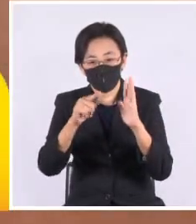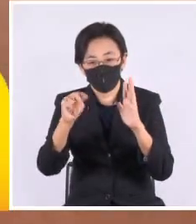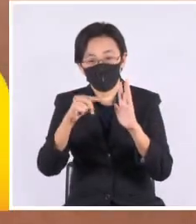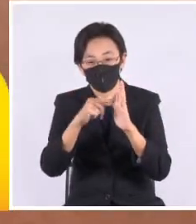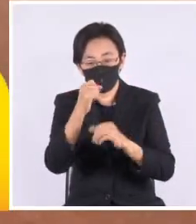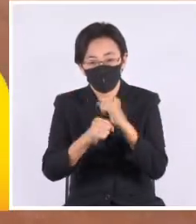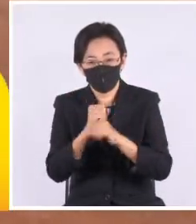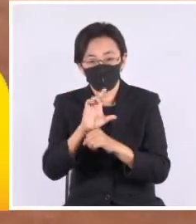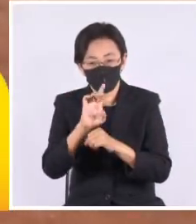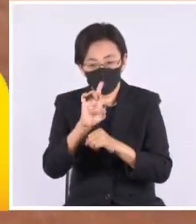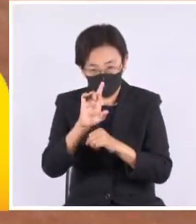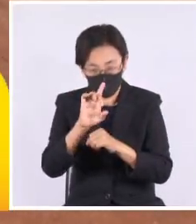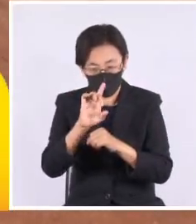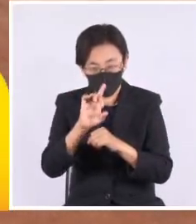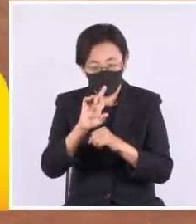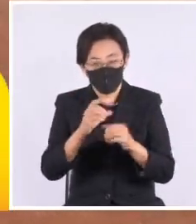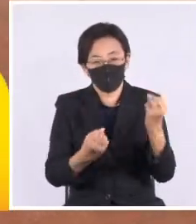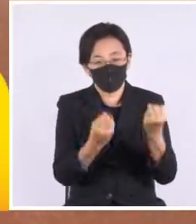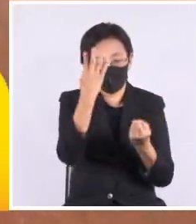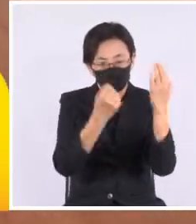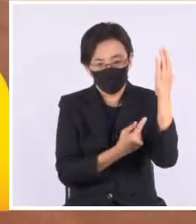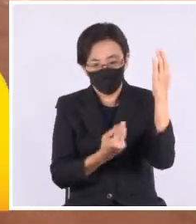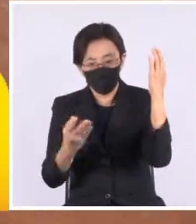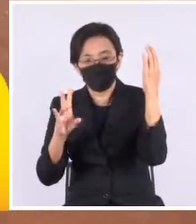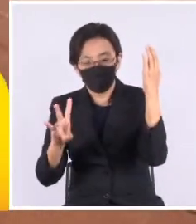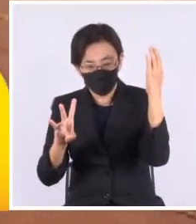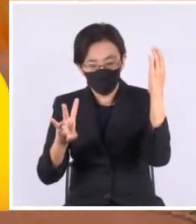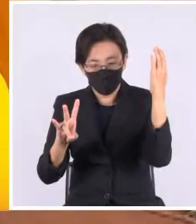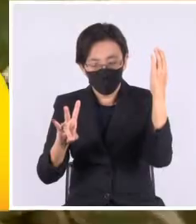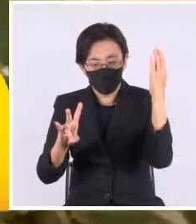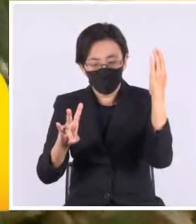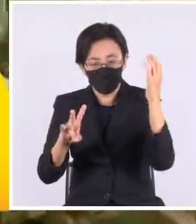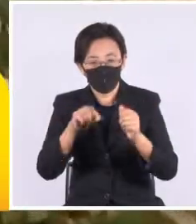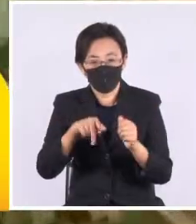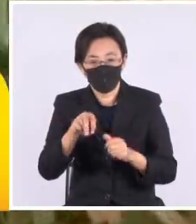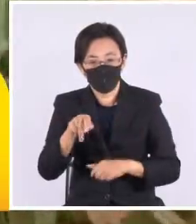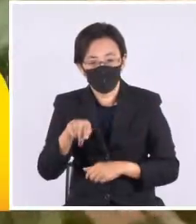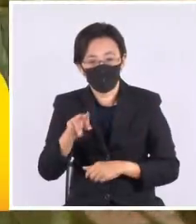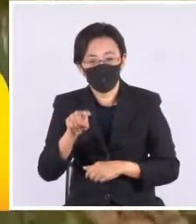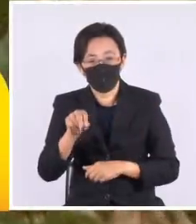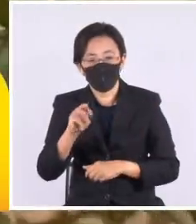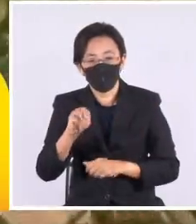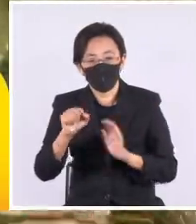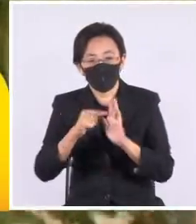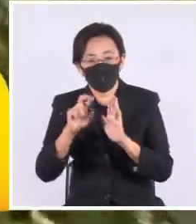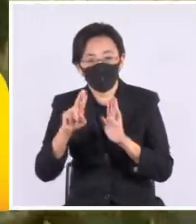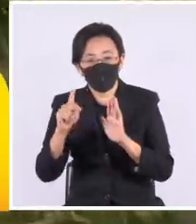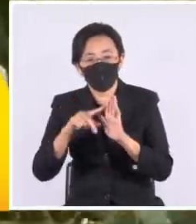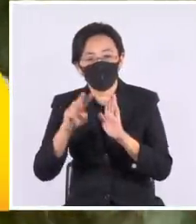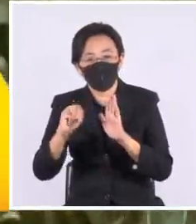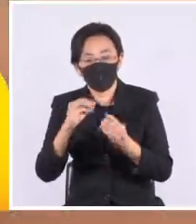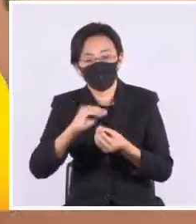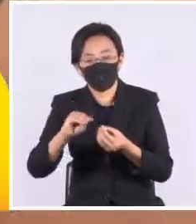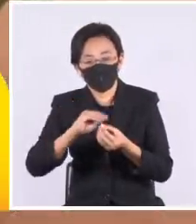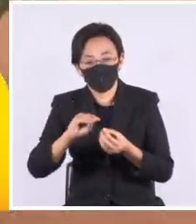จำนวน 7ต้นด้วยกันอยู่บริเวณนี้นะคะที่ตำบลบ้านส้มอำเภอพนมสารคามจังหวัดฉะเชิงเทราเพราะว่าต้นยาง